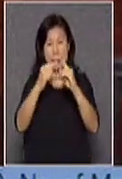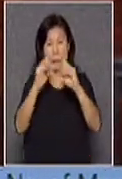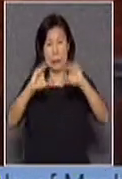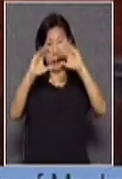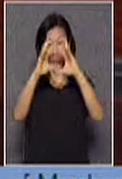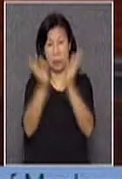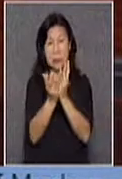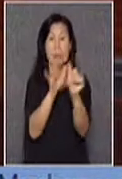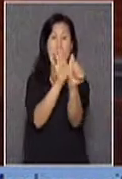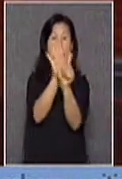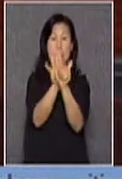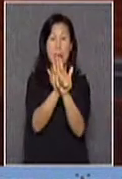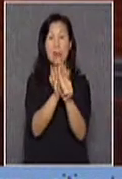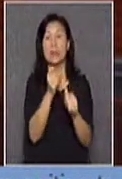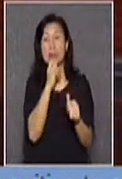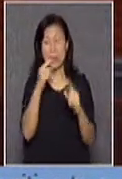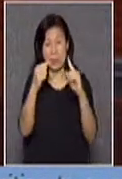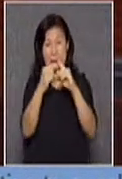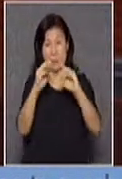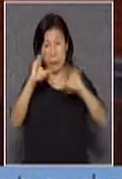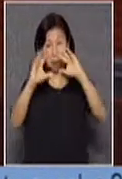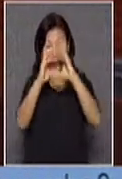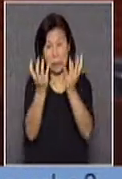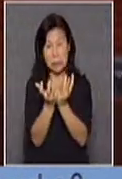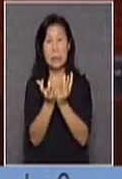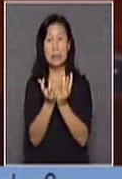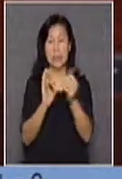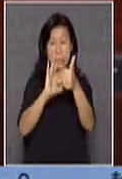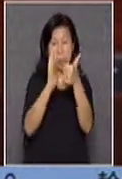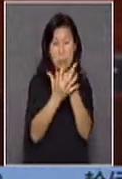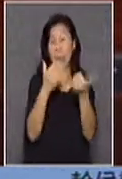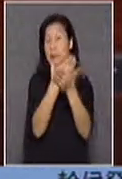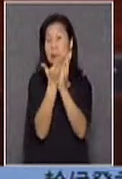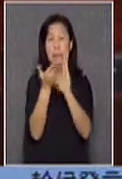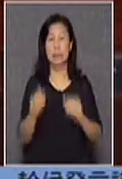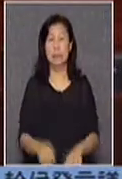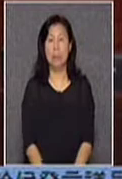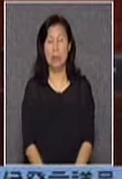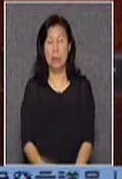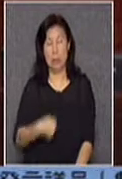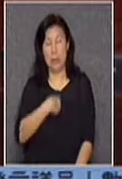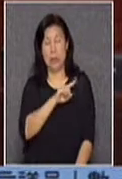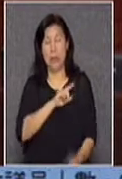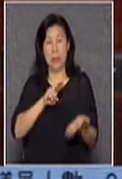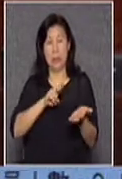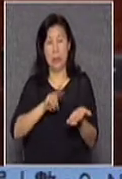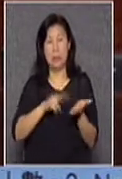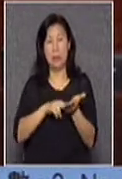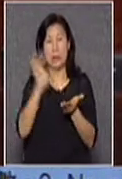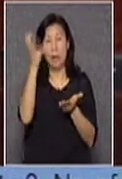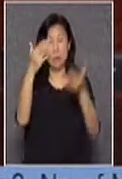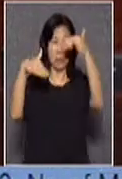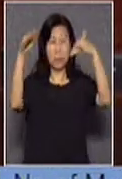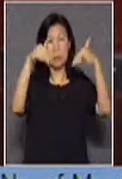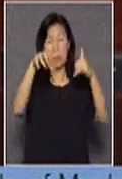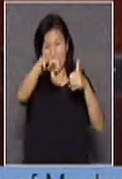保駕護航，喺民建聯嘅即係包庇情況之下，即係我相信黃惠德堂嘅後人要攞翻嘅